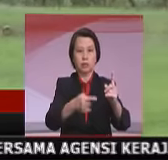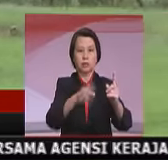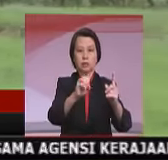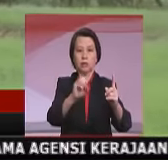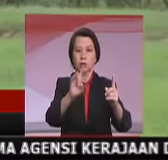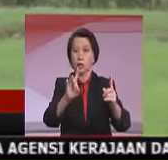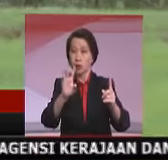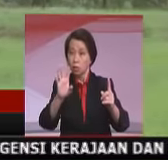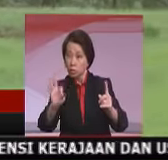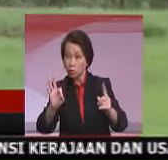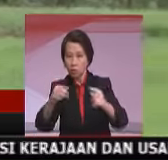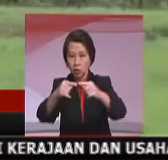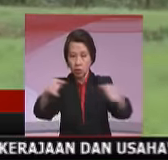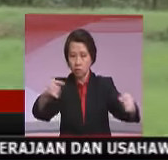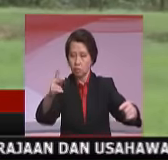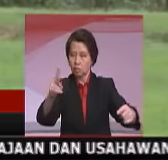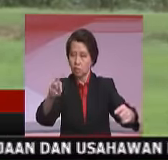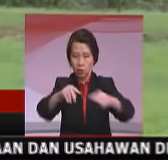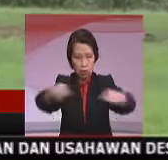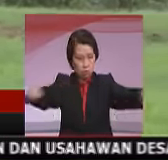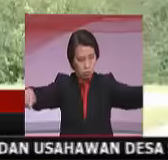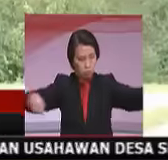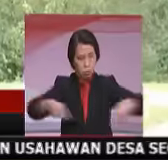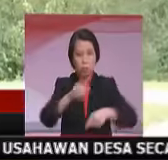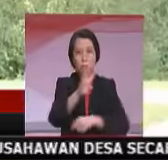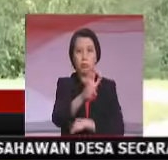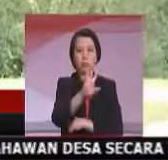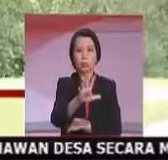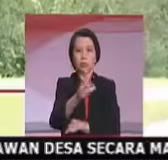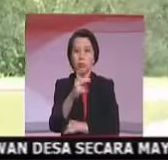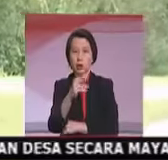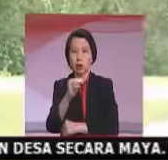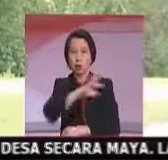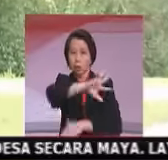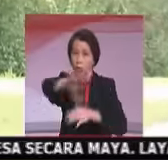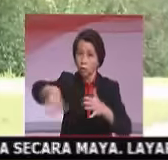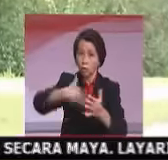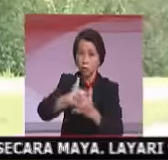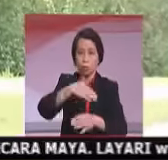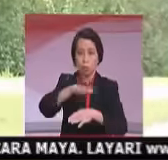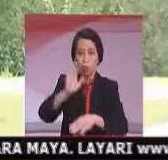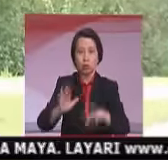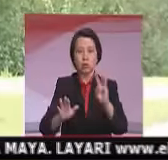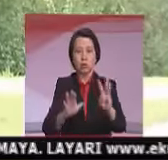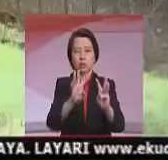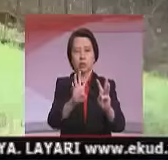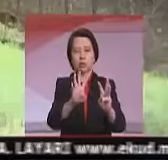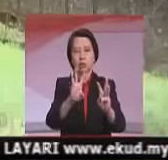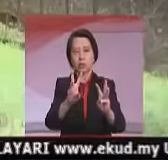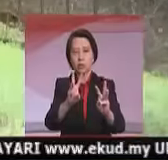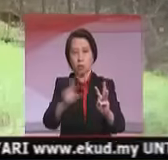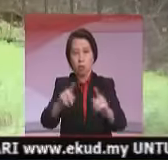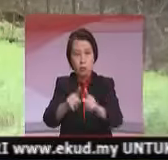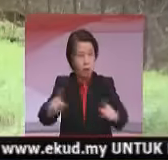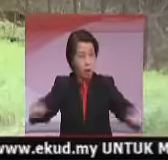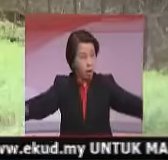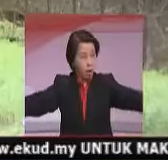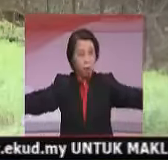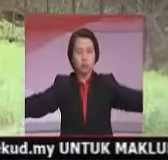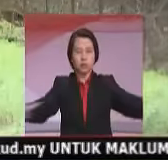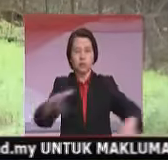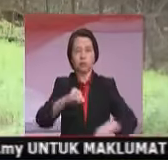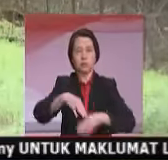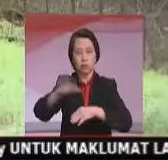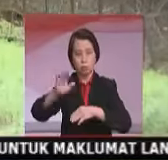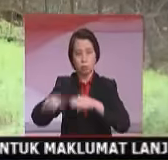1,089 km persegi dengan jarak 345 km dari keseluruhan lebih 646 km panjang sempadan. Manakala